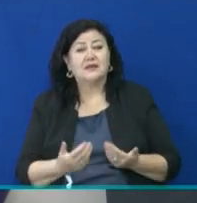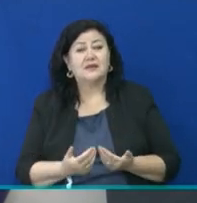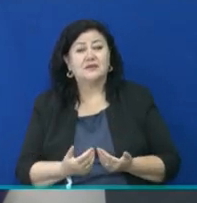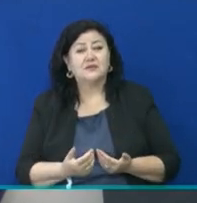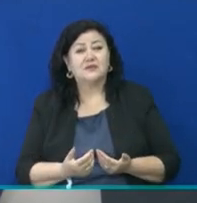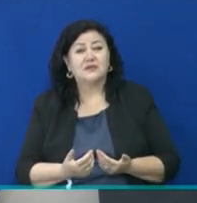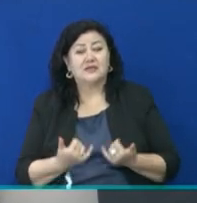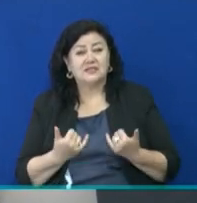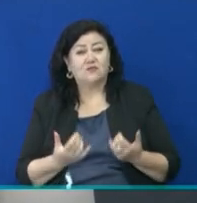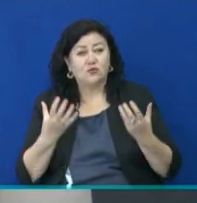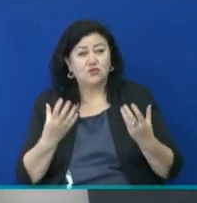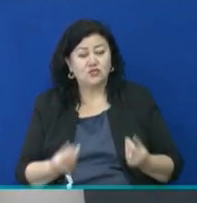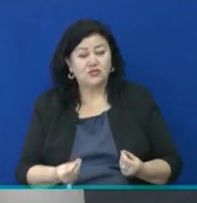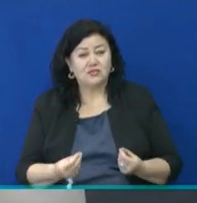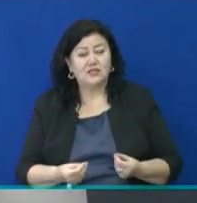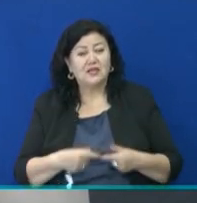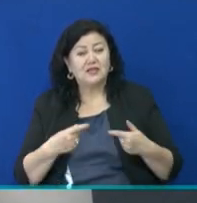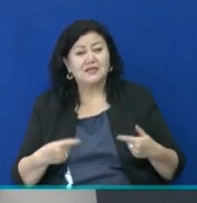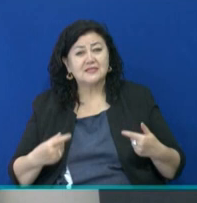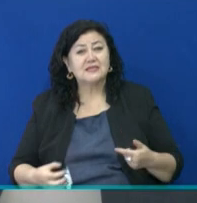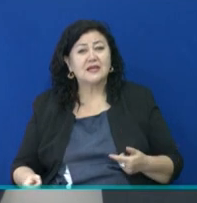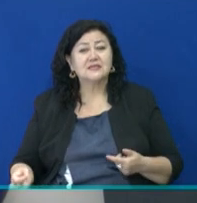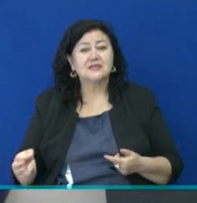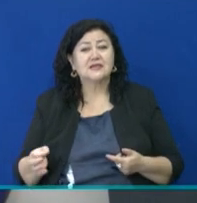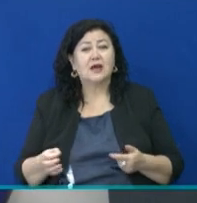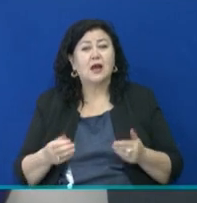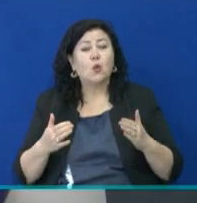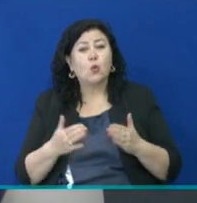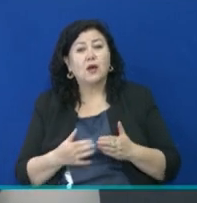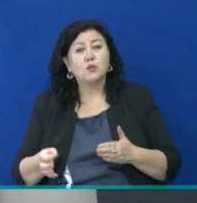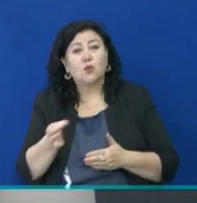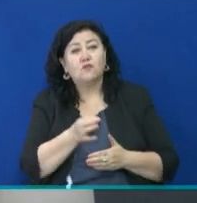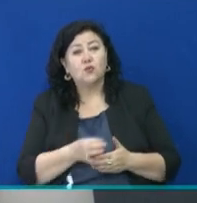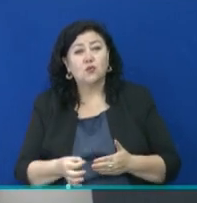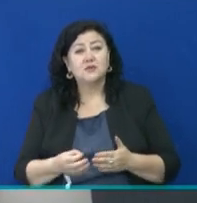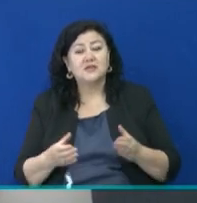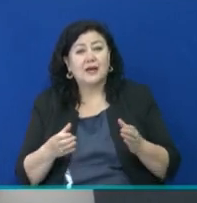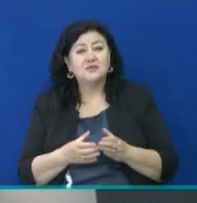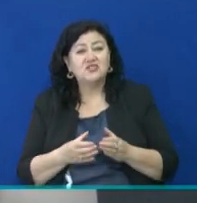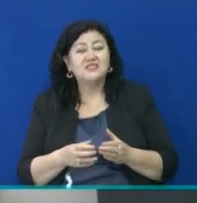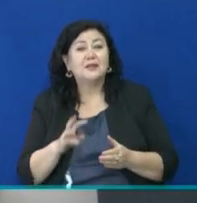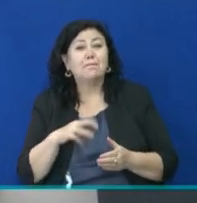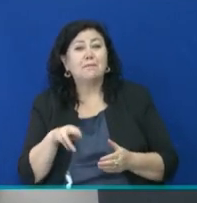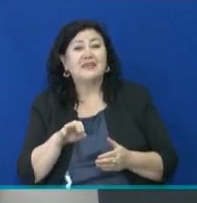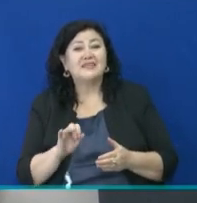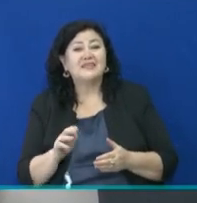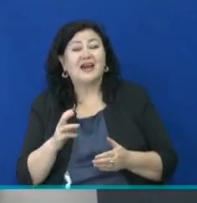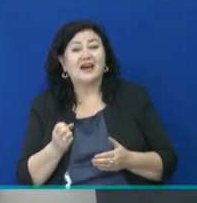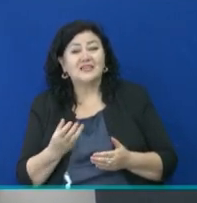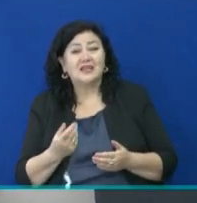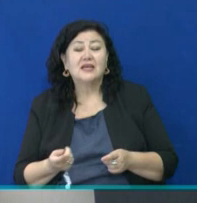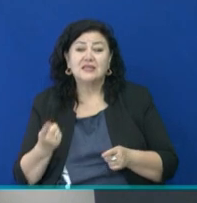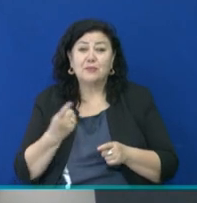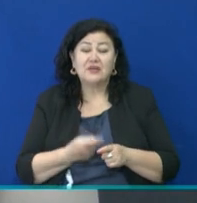айналысады. Қазір біз облысымыздың әр өңірінен келген әріптестерімізбен, кәсіби медиаторлармен, қоғамдық медиаторлармен бірге өз білімімізді